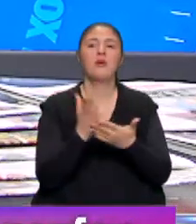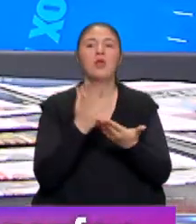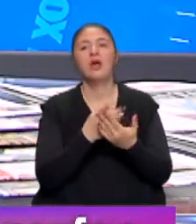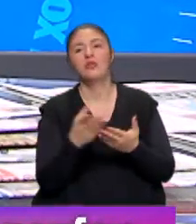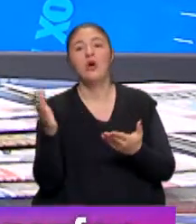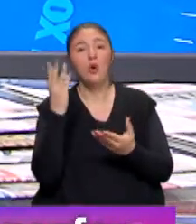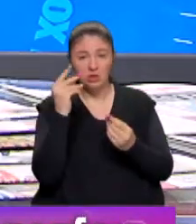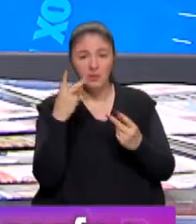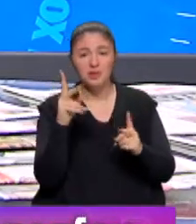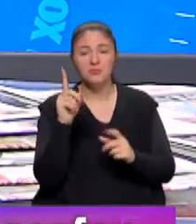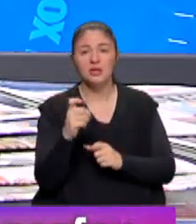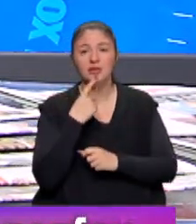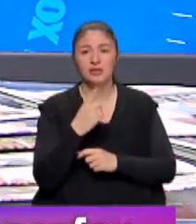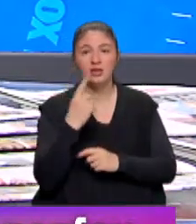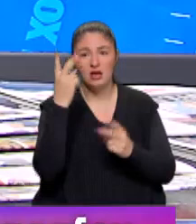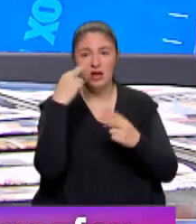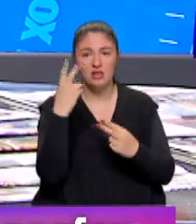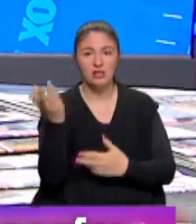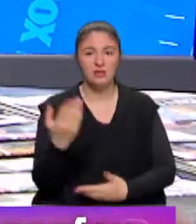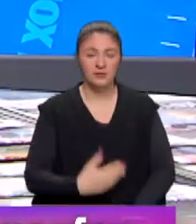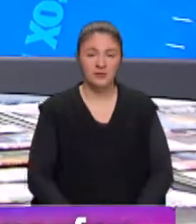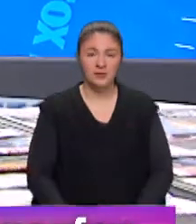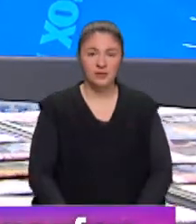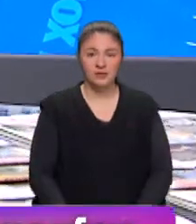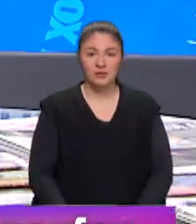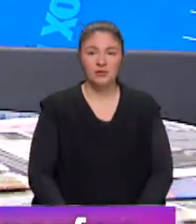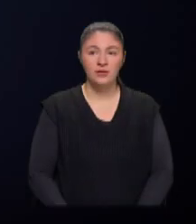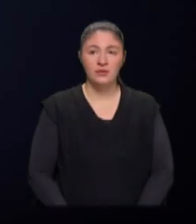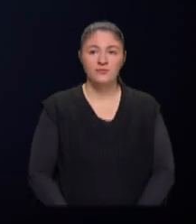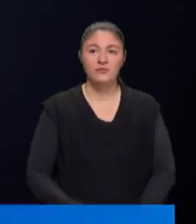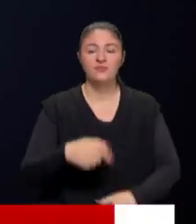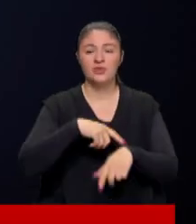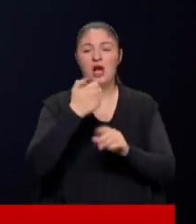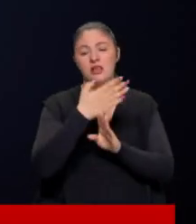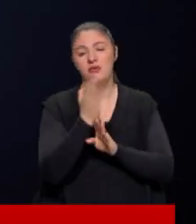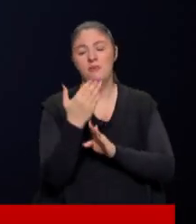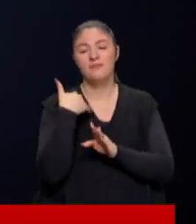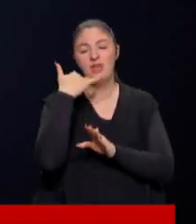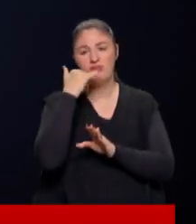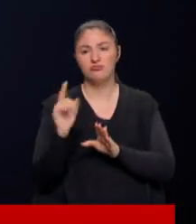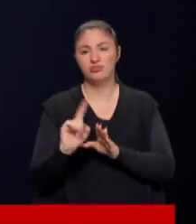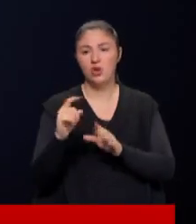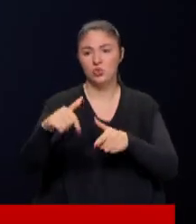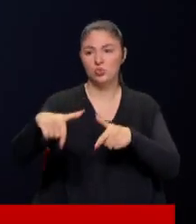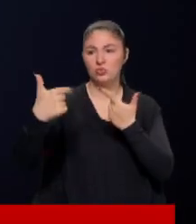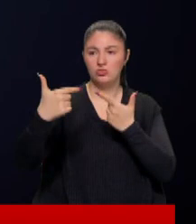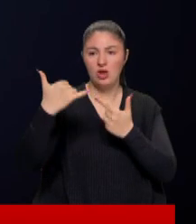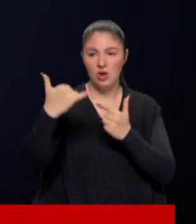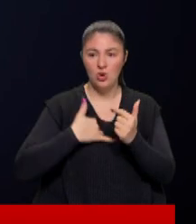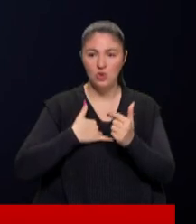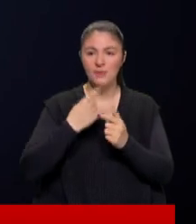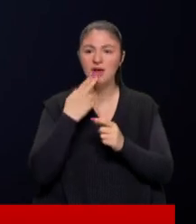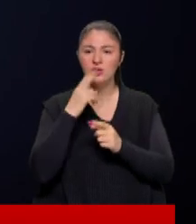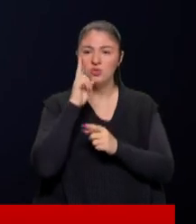akıyor. Olabilir mi dedi, gözyaşlarını tutamadı. 6'ya doğru benim telefonum çaldı, görüntülü arıyor. Bir